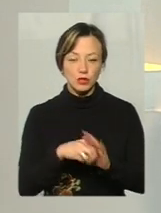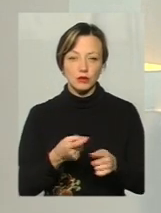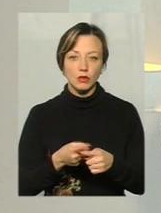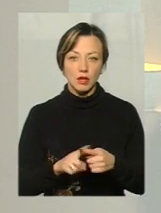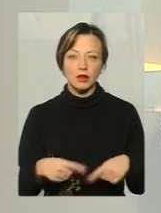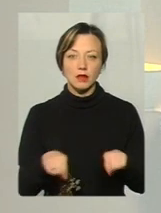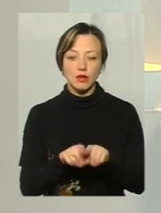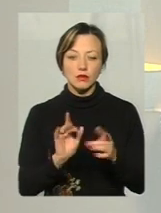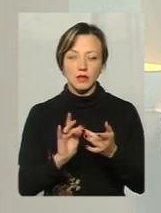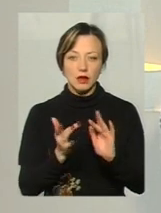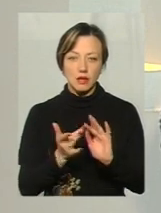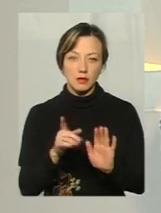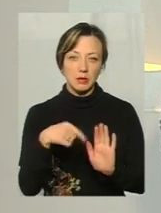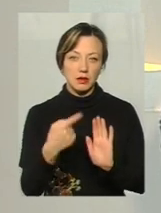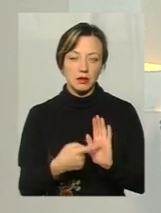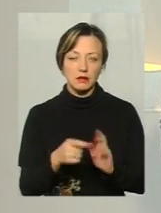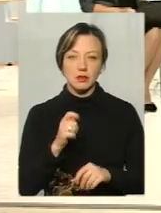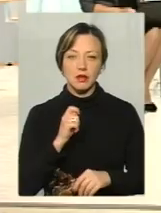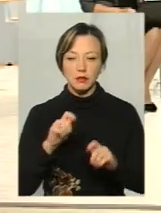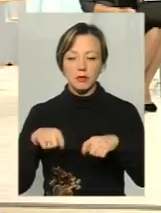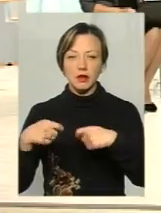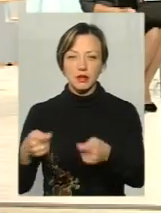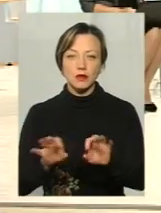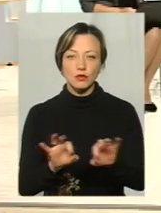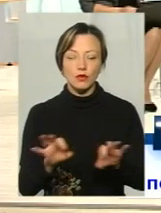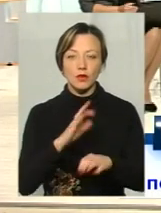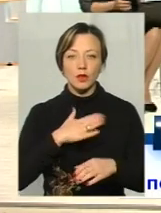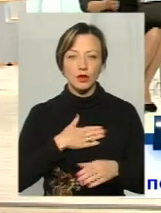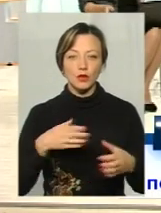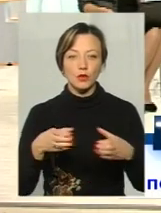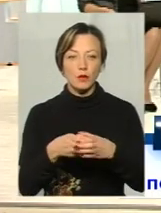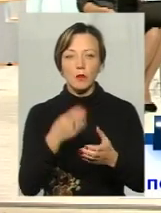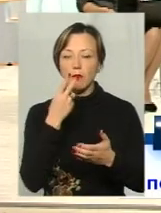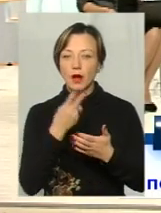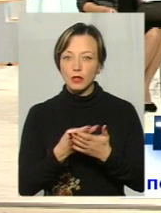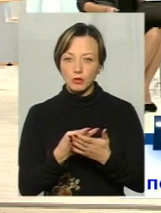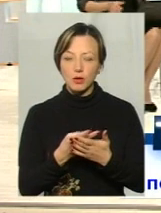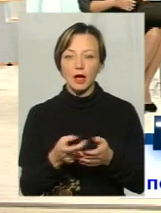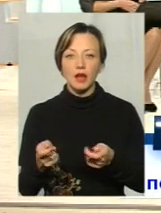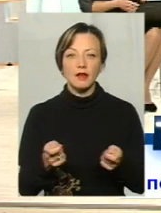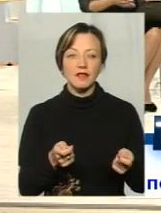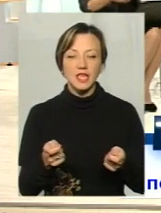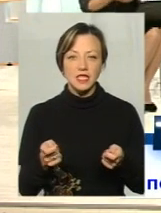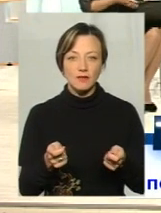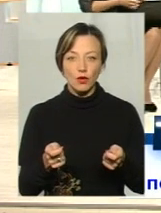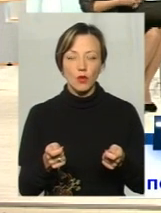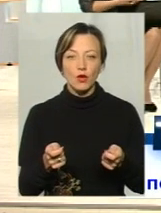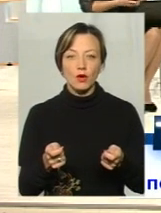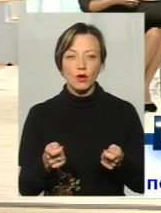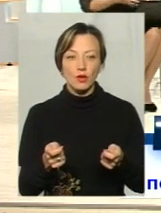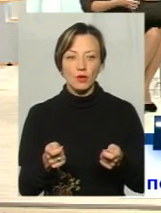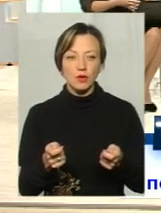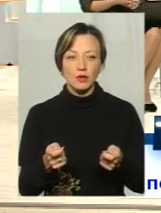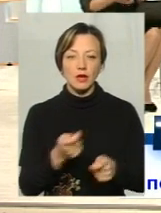також у соцмережах. І я хочу передати слово нашій ініціативній групі. Як ми бачимо, керівництво самої